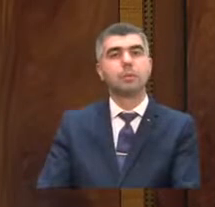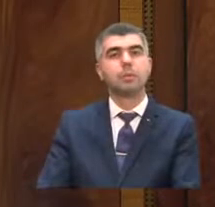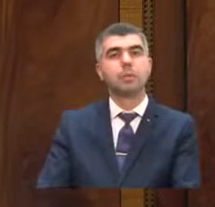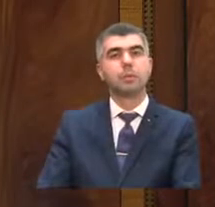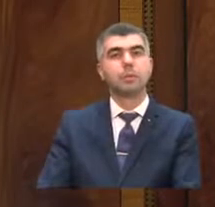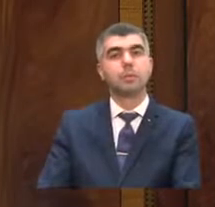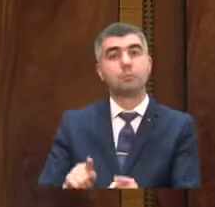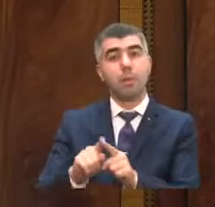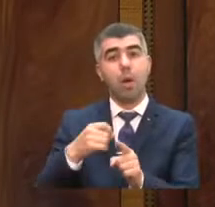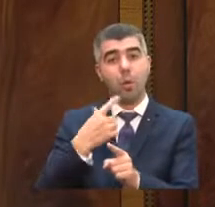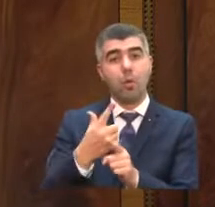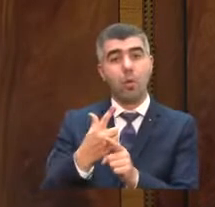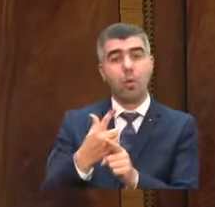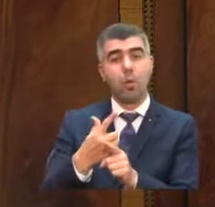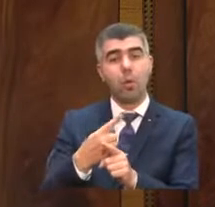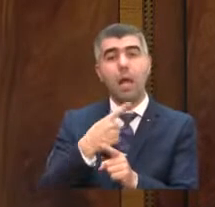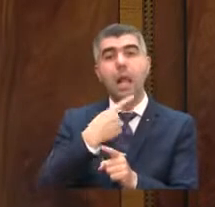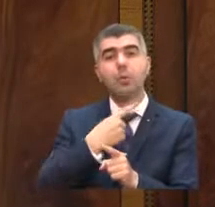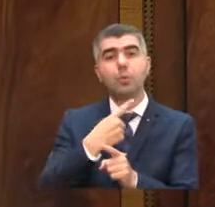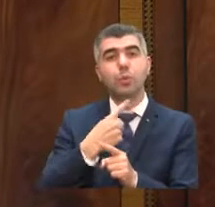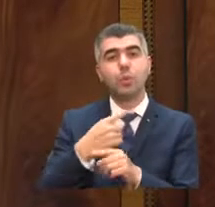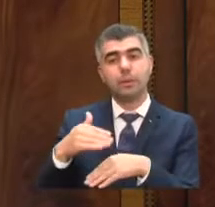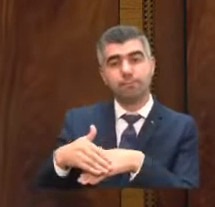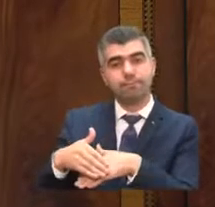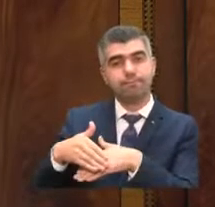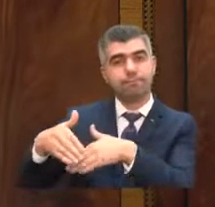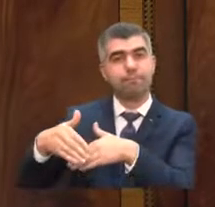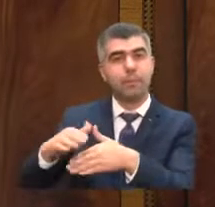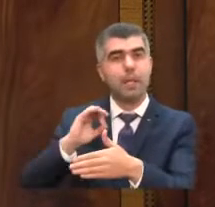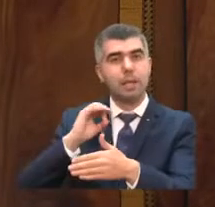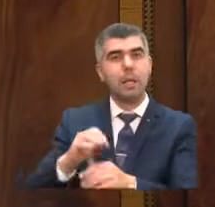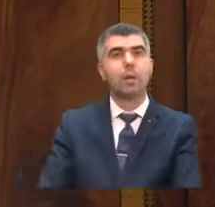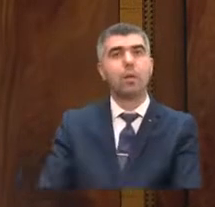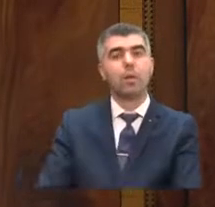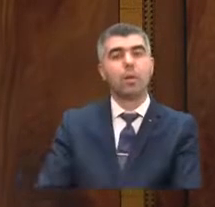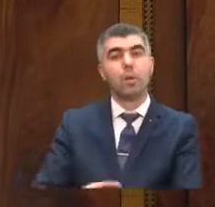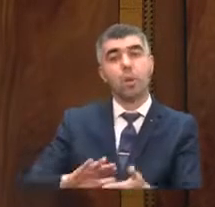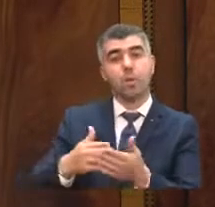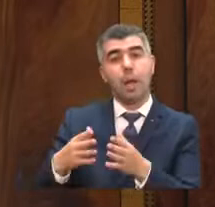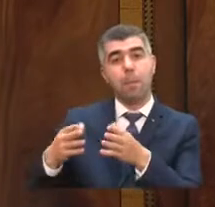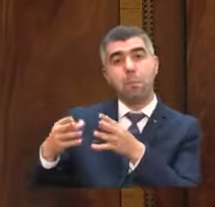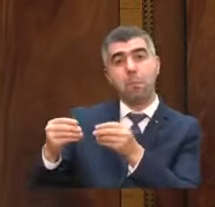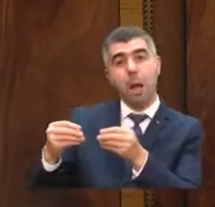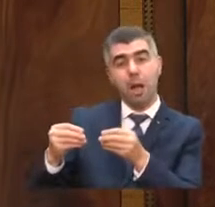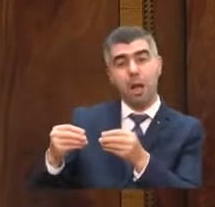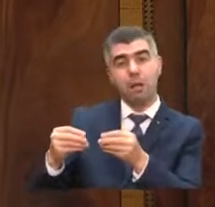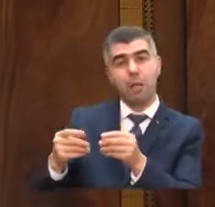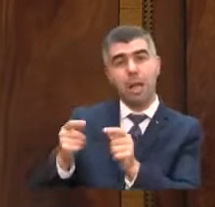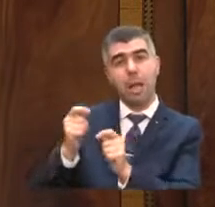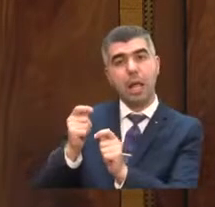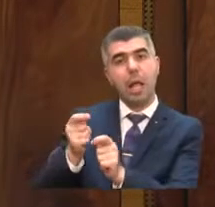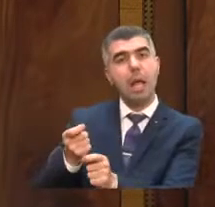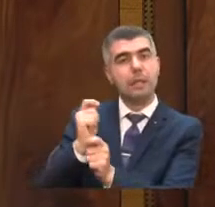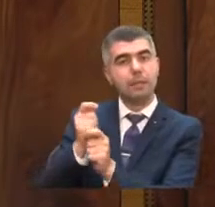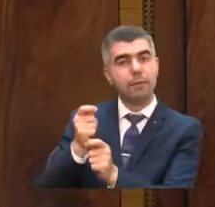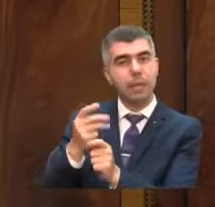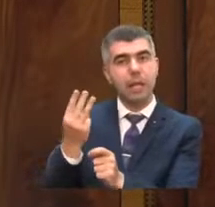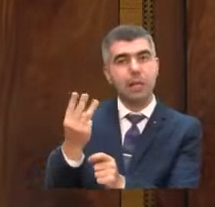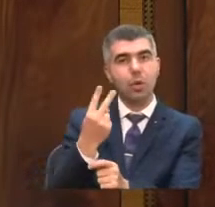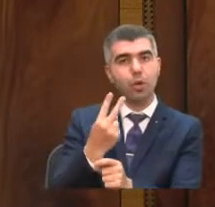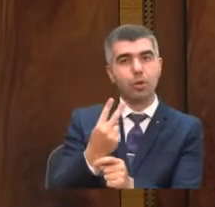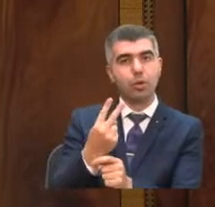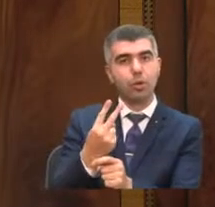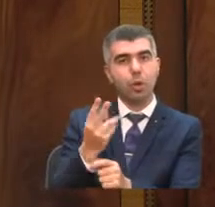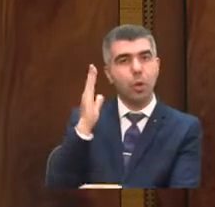الماء 32 قطار في الربع الثالث من 2021، تمصرت مراكش اسفي 73 هكتار الربع الاول